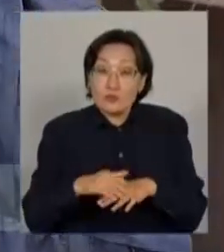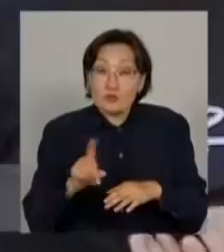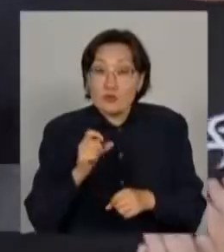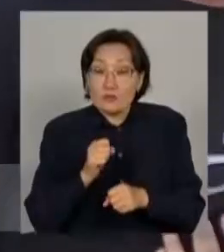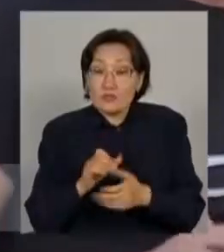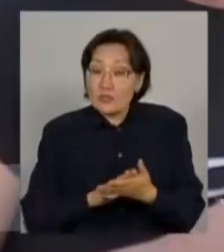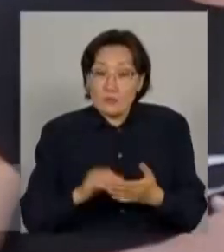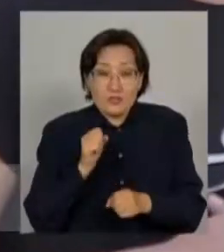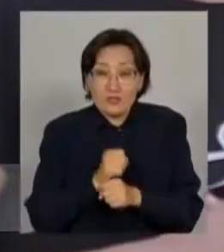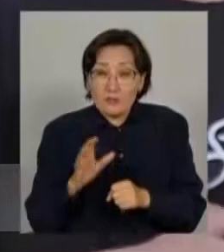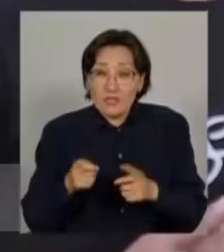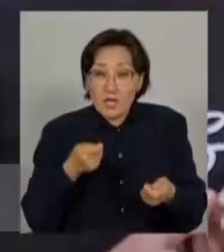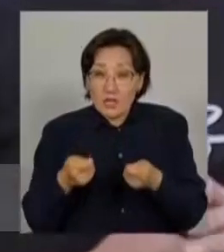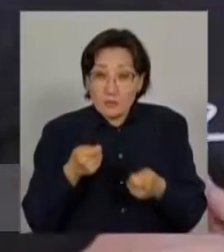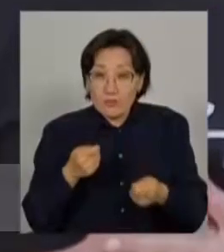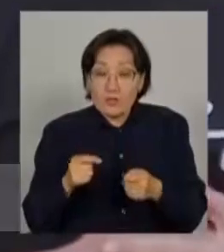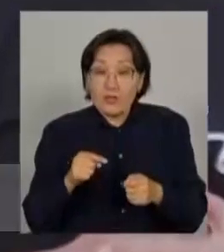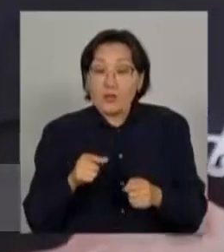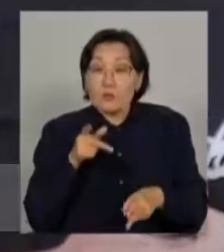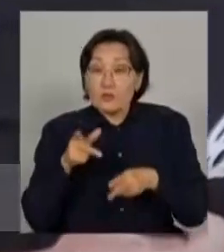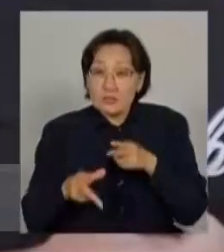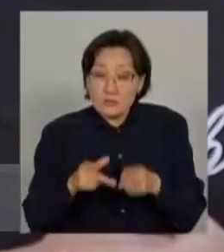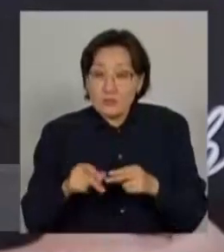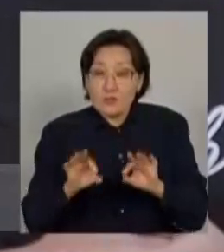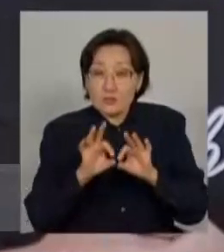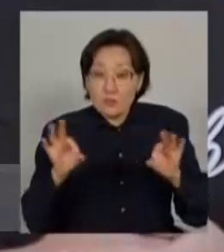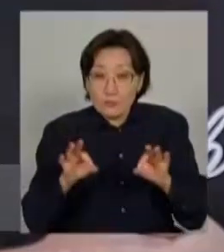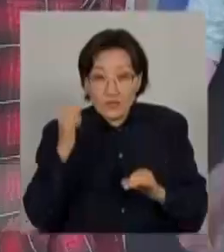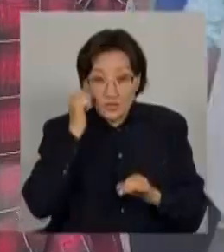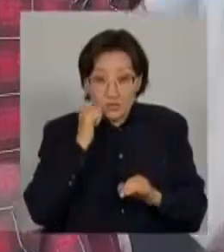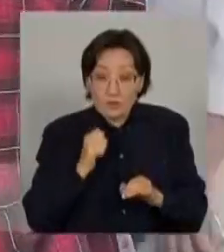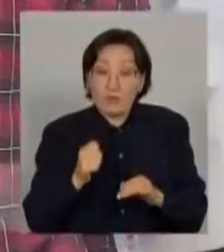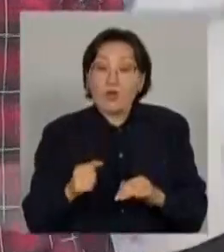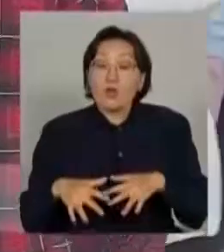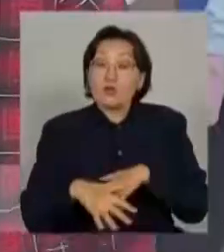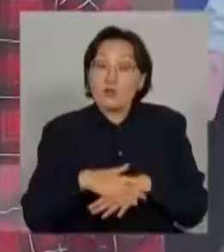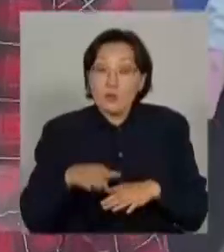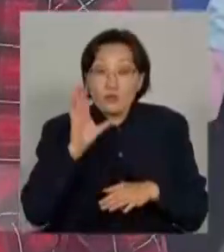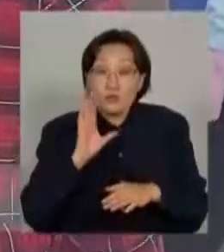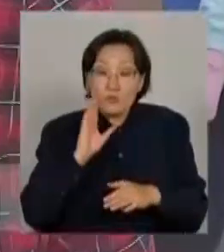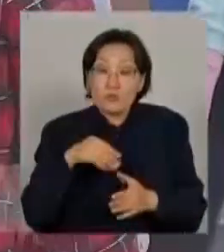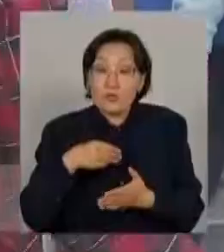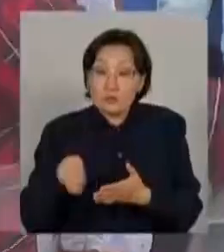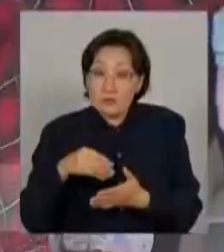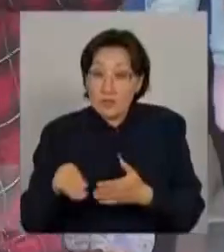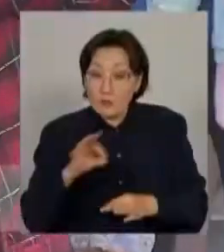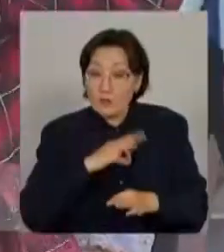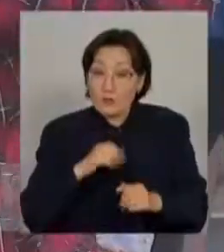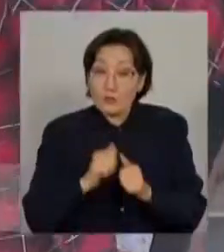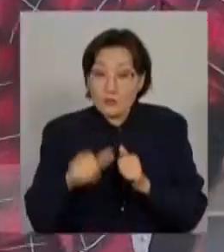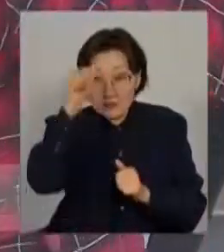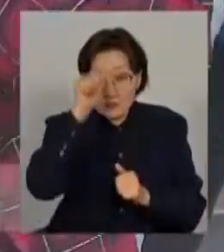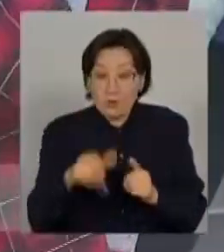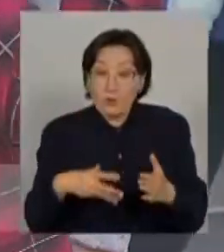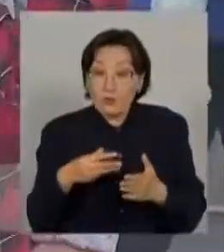отырған әкім қараларға өкпелі. Айтуларынша насос әбден ескіріп тозған. Салдарынан бұқара суды сатып алып ішеді. Ай сайын төлеп жатқан